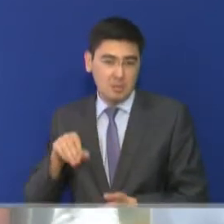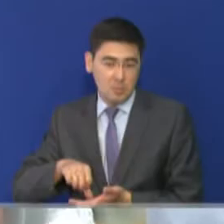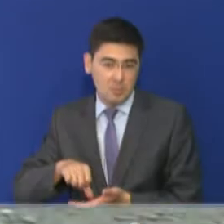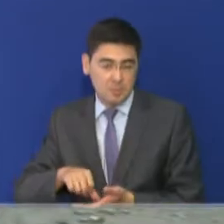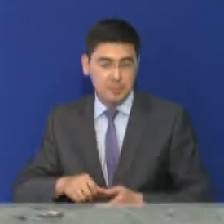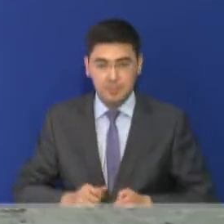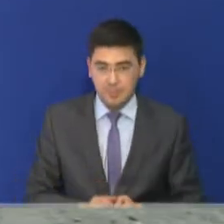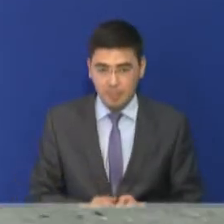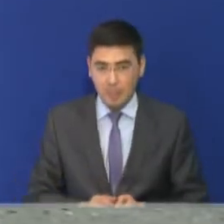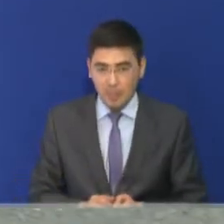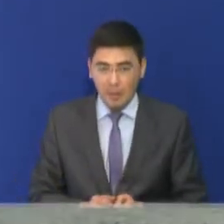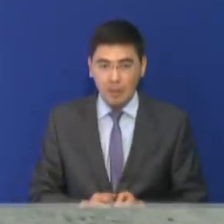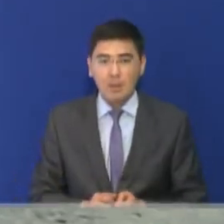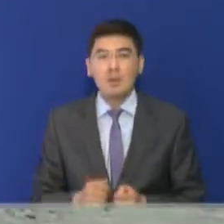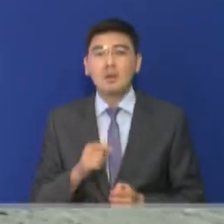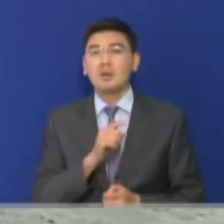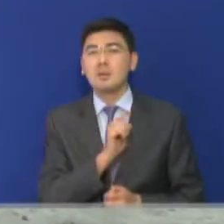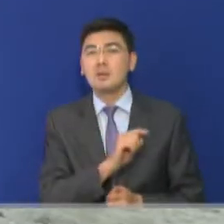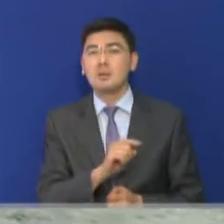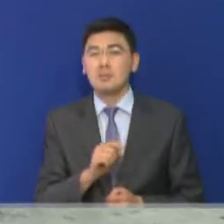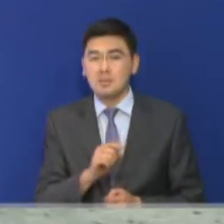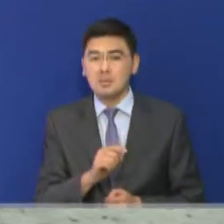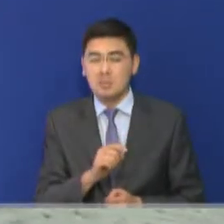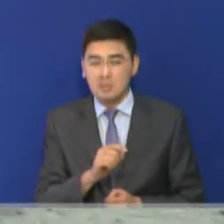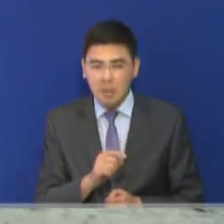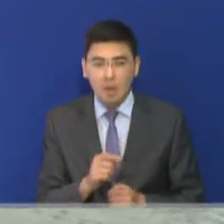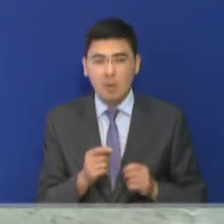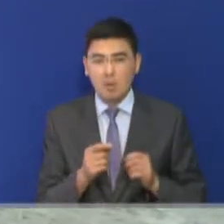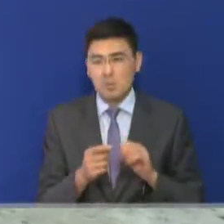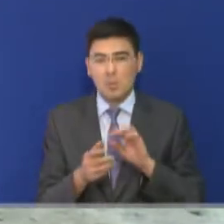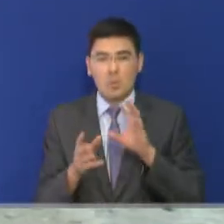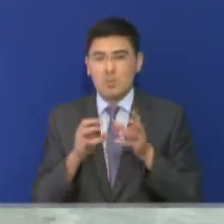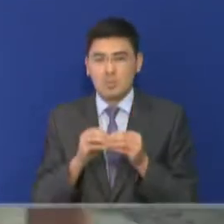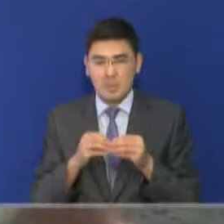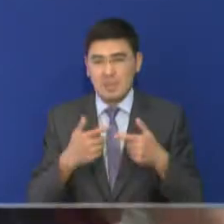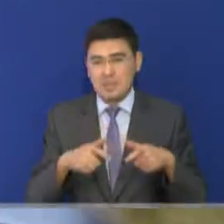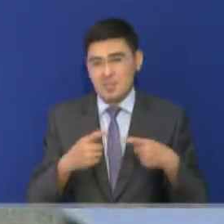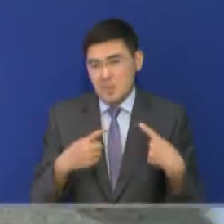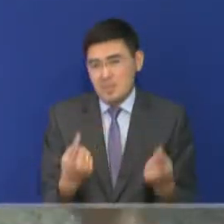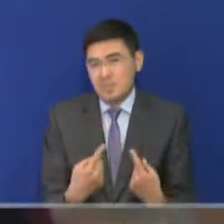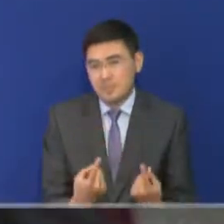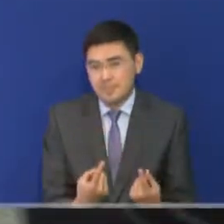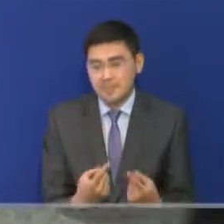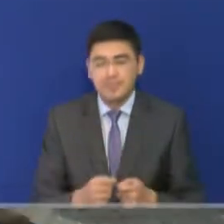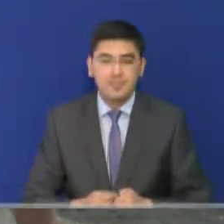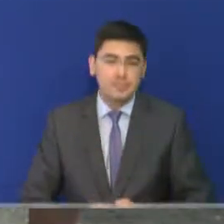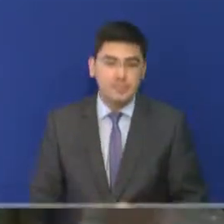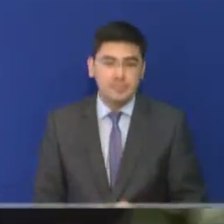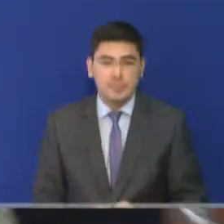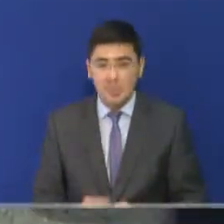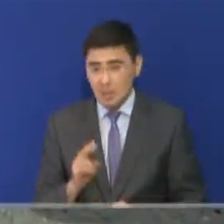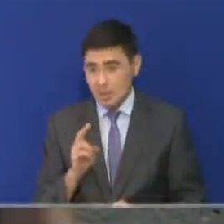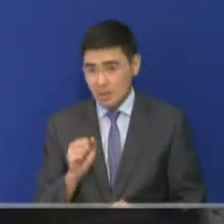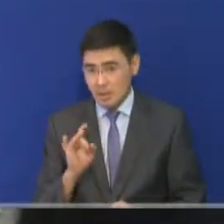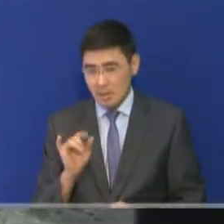сынып оқушылары 90-дық жиынтық бағалаудың орнына қорытынды бақылау жұмыстарын тапсыруда. Карантин мерзімінің